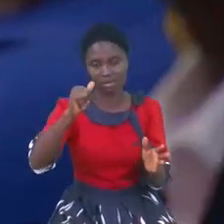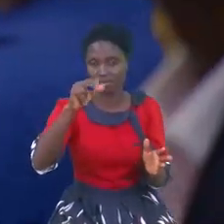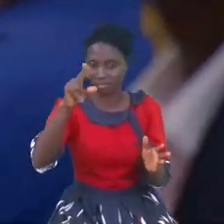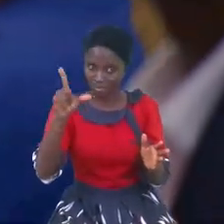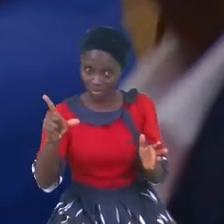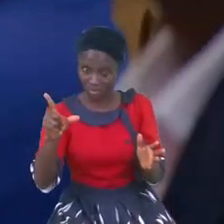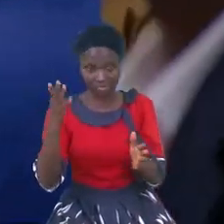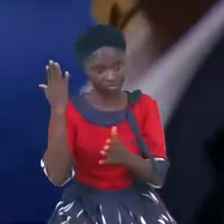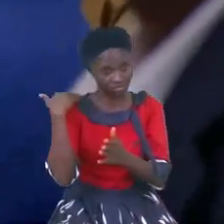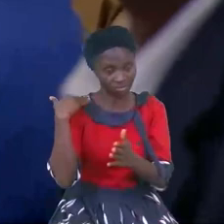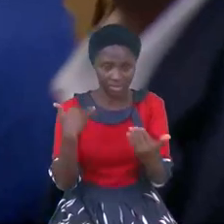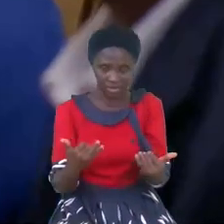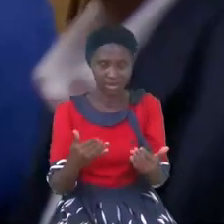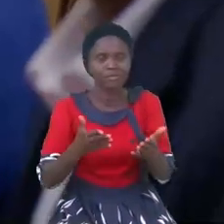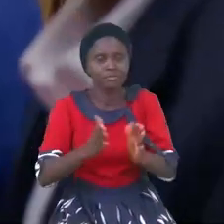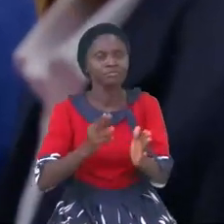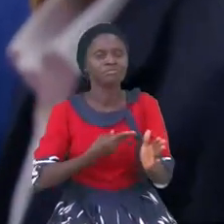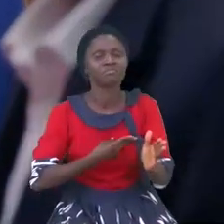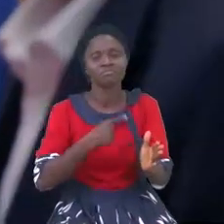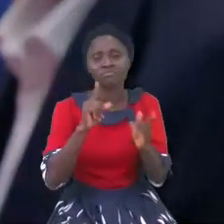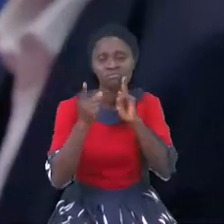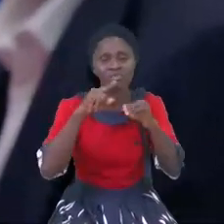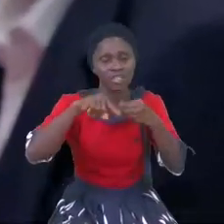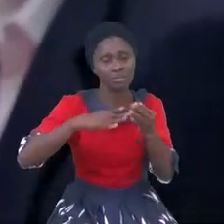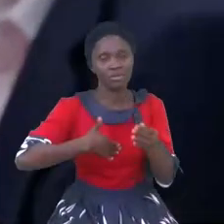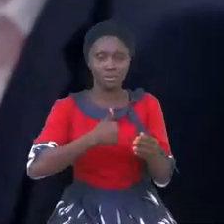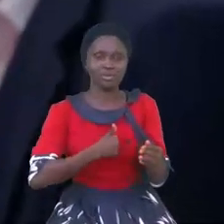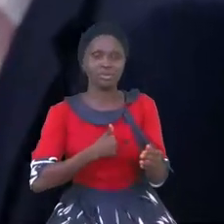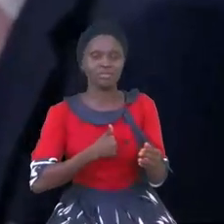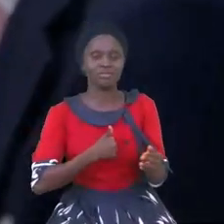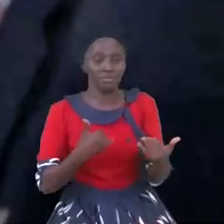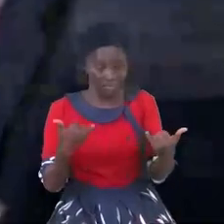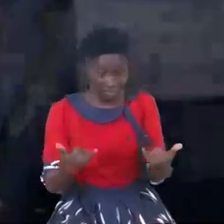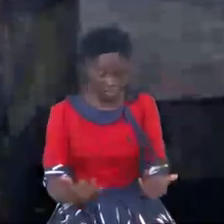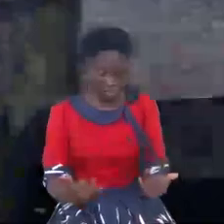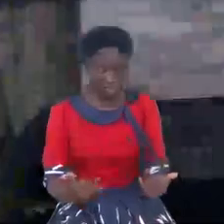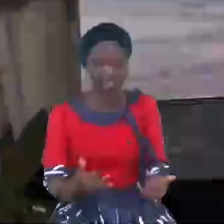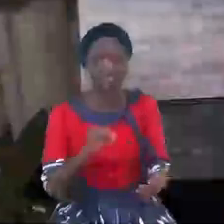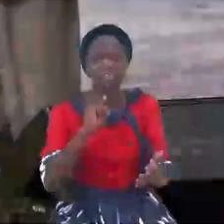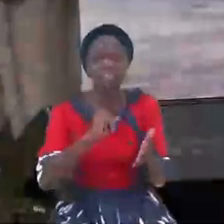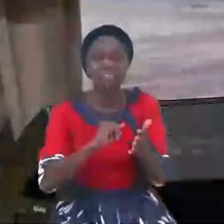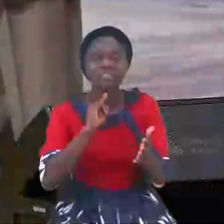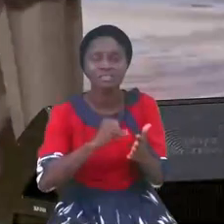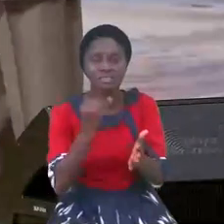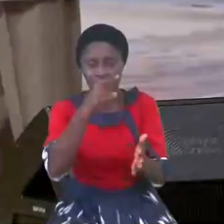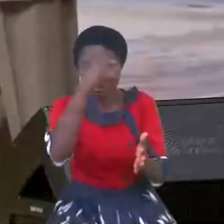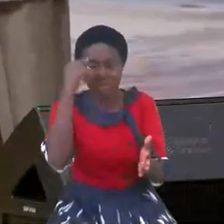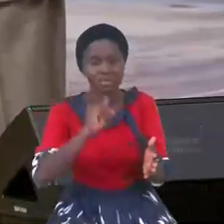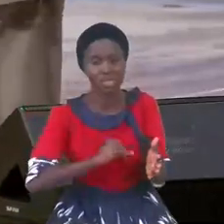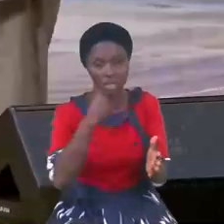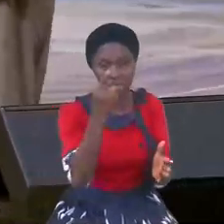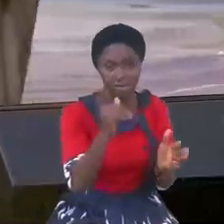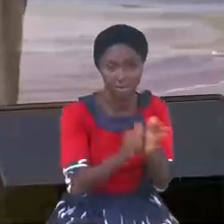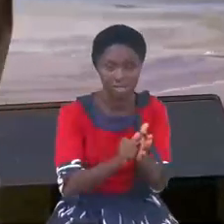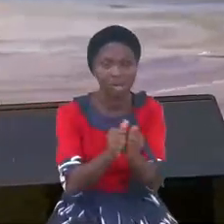nous-mêmes. Suis-je devenu votre ennemi? Parce que je vous ai dit que sans la sanctification, personne ne verra le Seigneur.